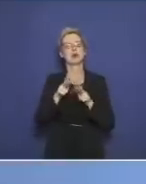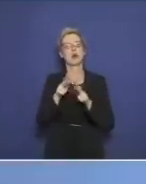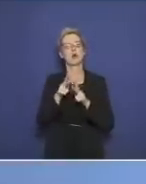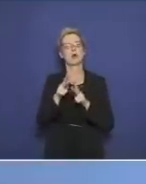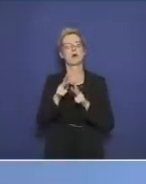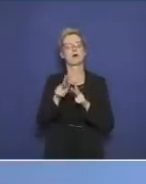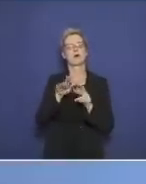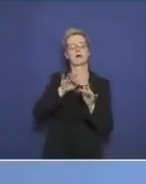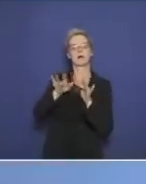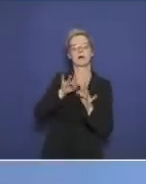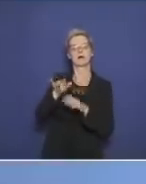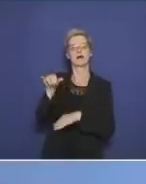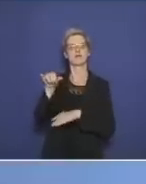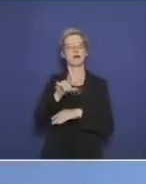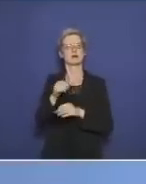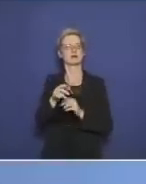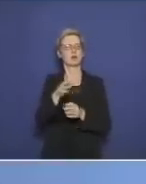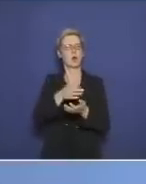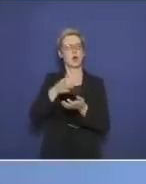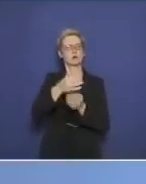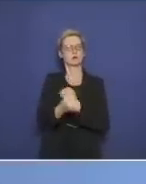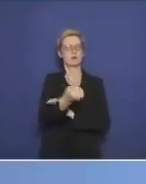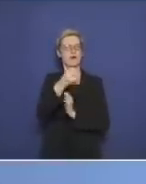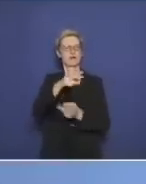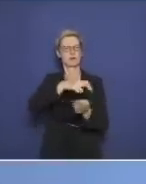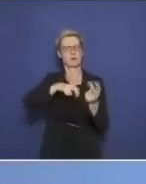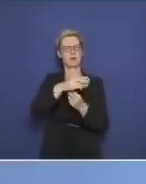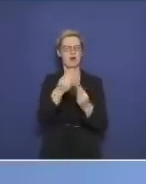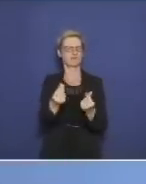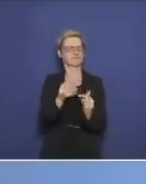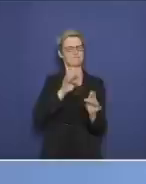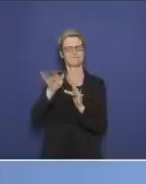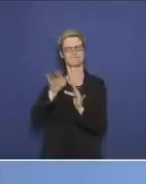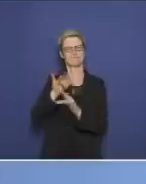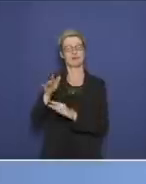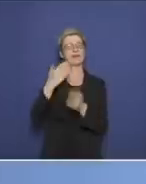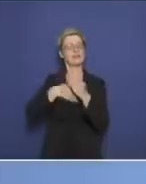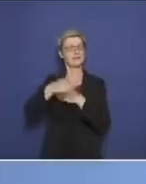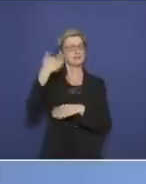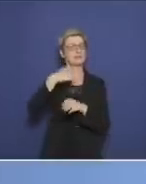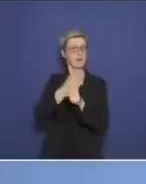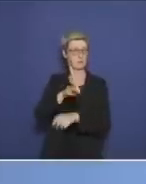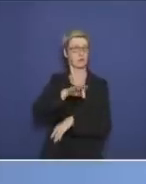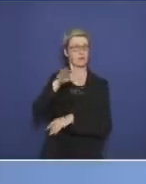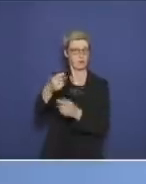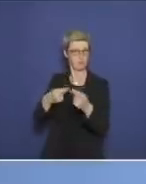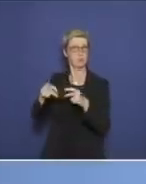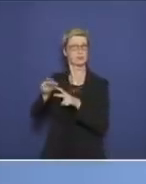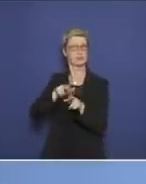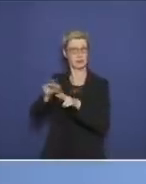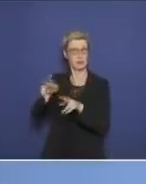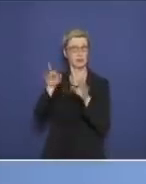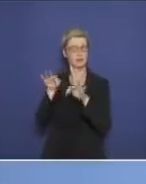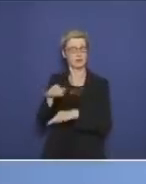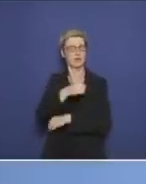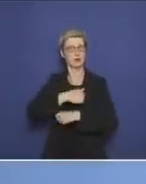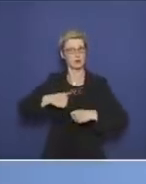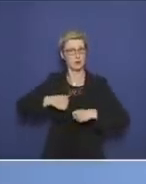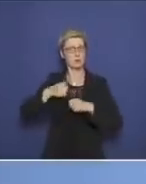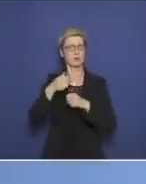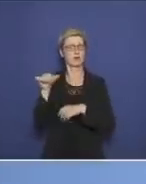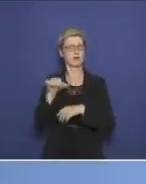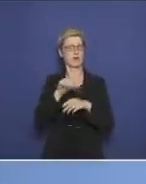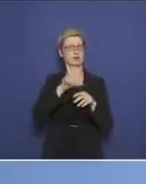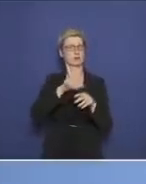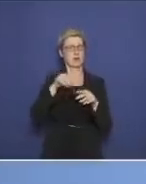Umgang mit den afghanischen Ortskräften, die zum Beispiel für die Bundeswehr gearbeitet haben. Mit dem Abzug der Truppen aus